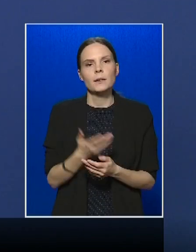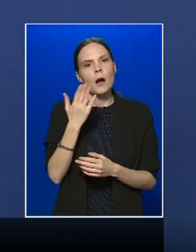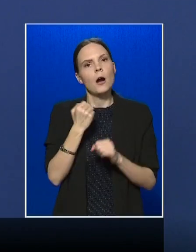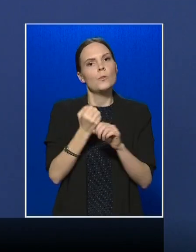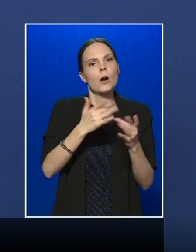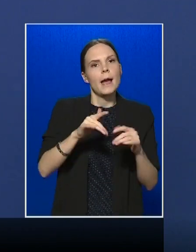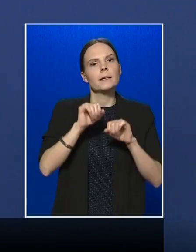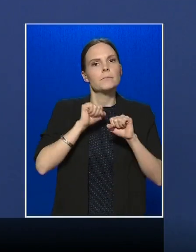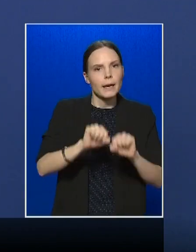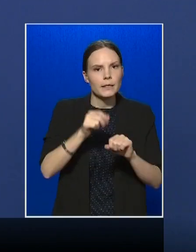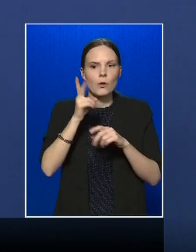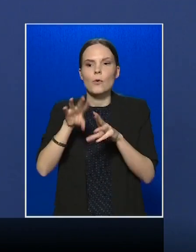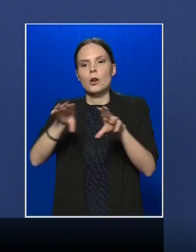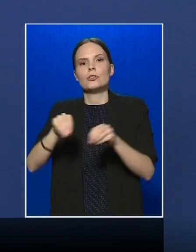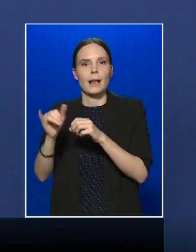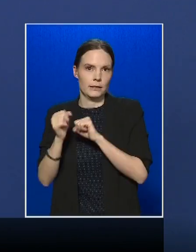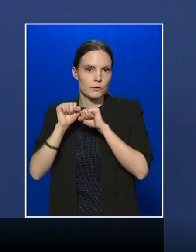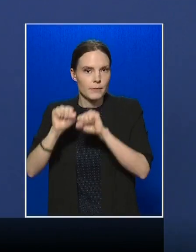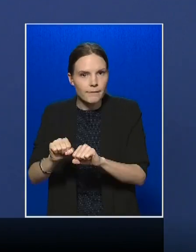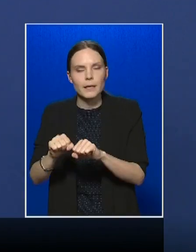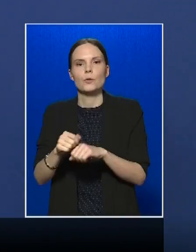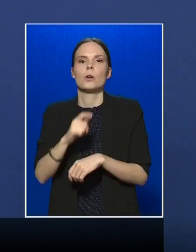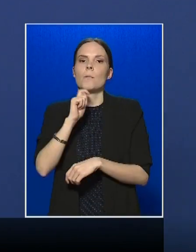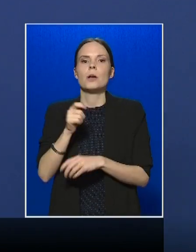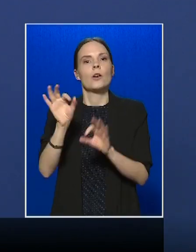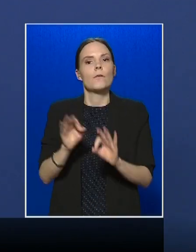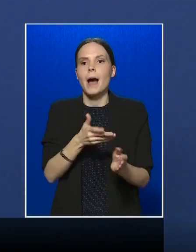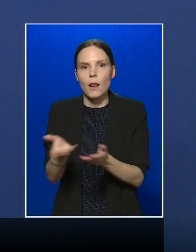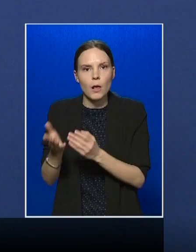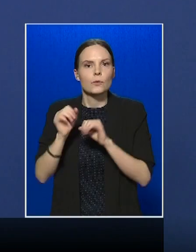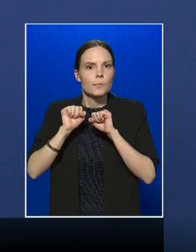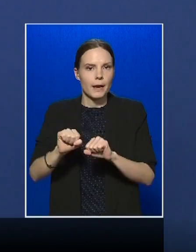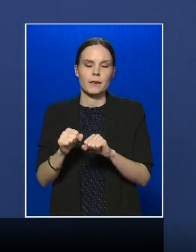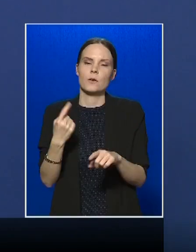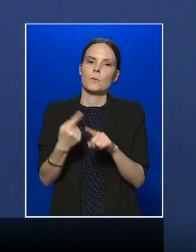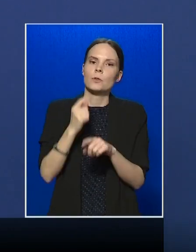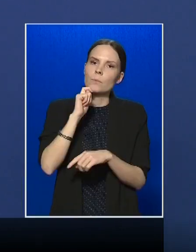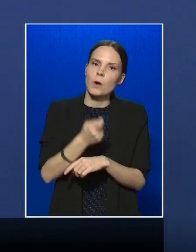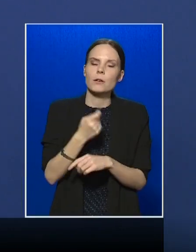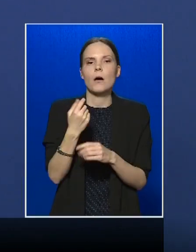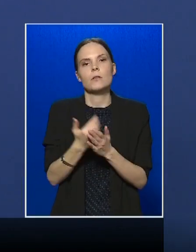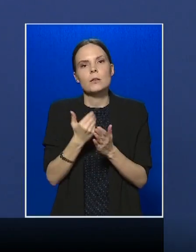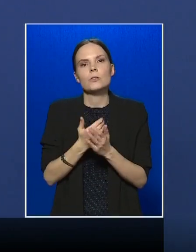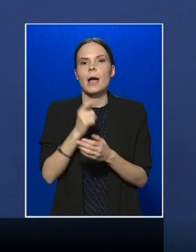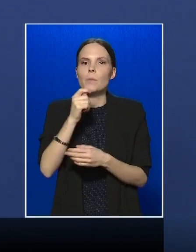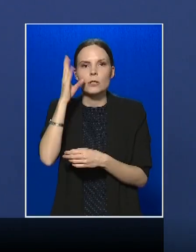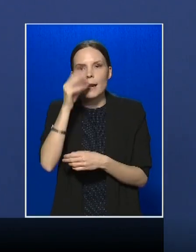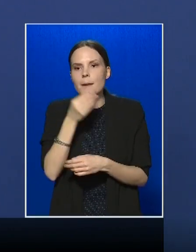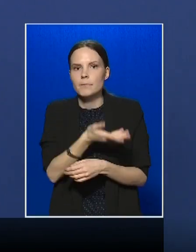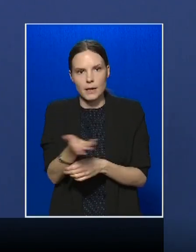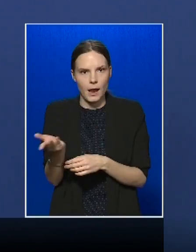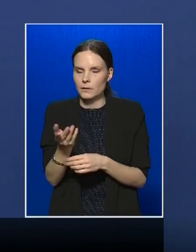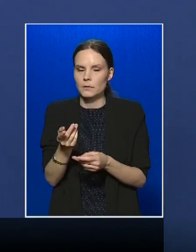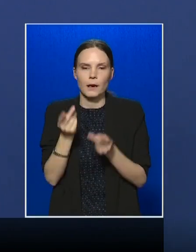munkahelyeket, akkor ezzel megvédjük a családokat, megvédjük a magyar vállalatokat, megvédjük a magyar gazdaság és a magyar emberek szempontjából